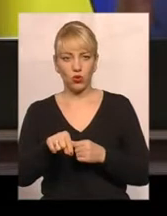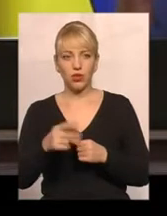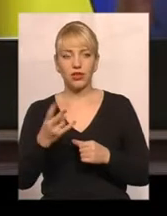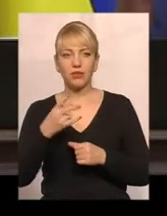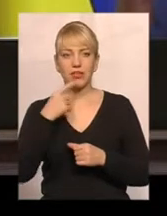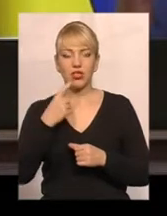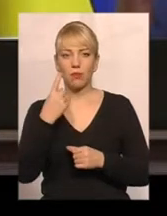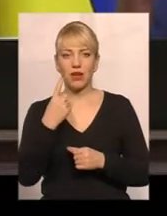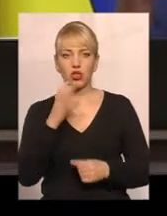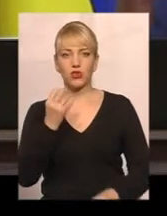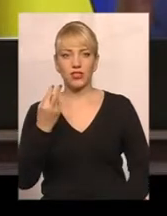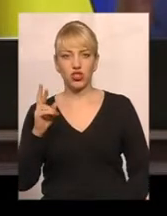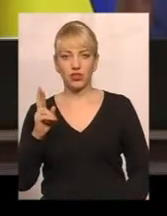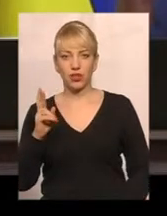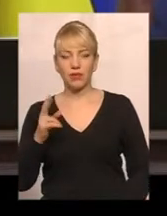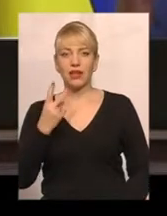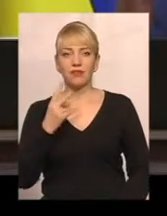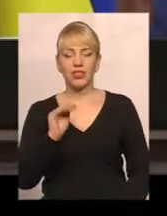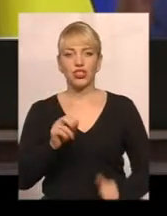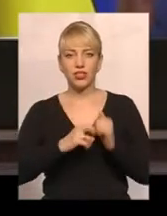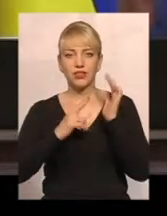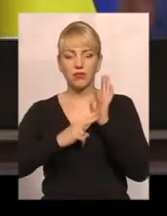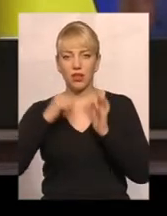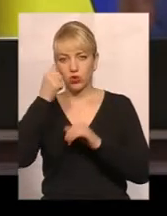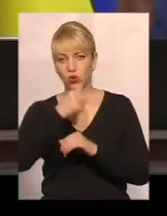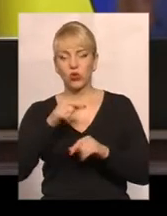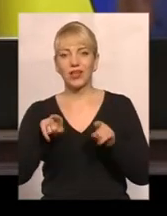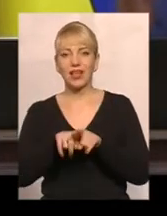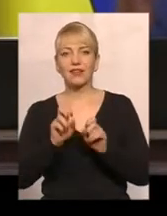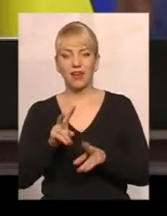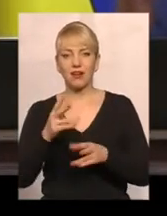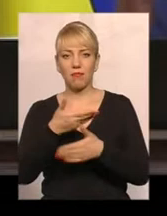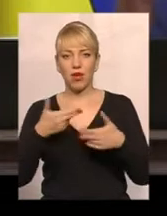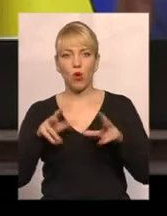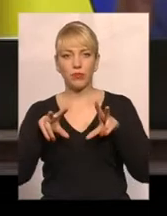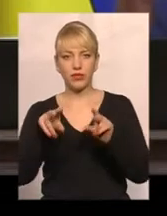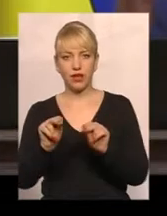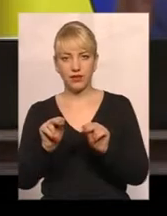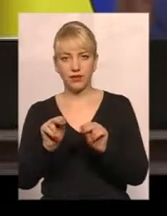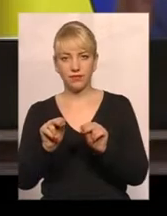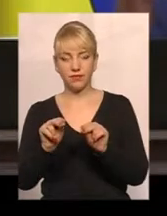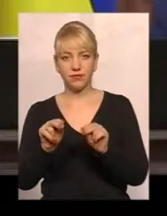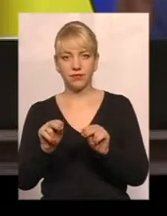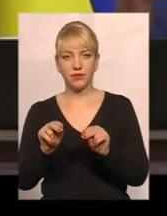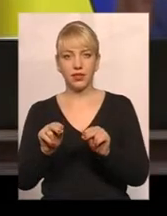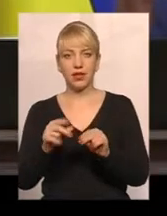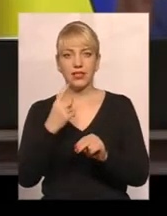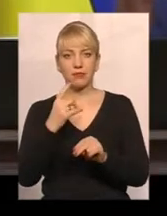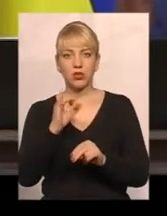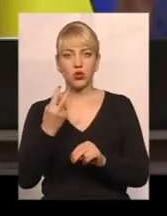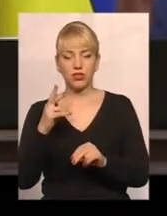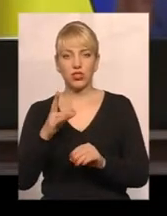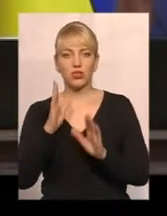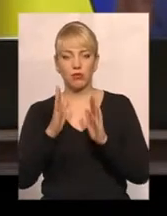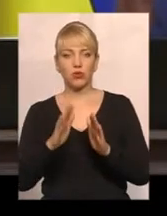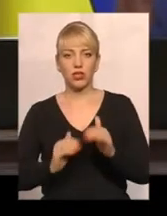що з 1 січня 2017 року, так як ми і обіцяли, з 1 січня